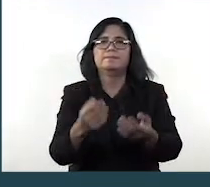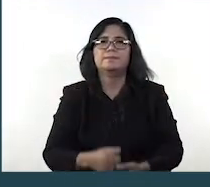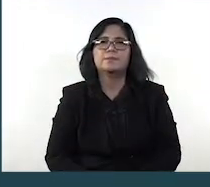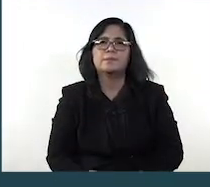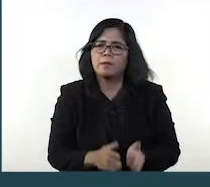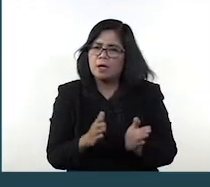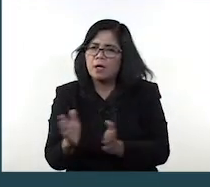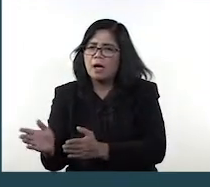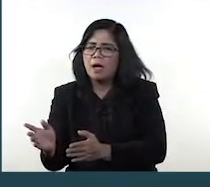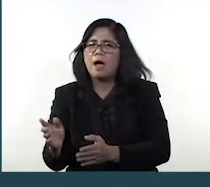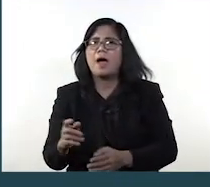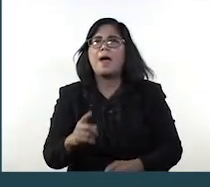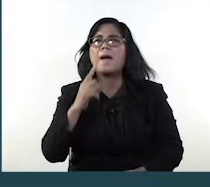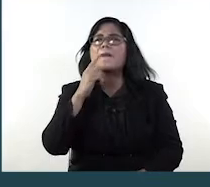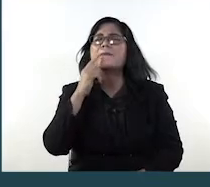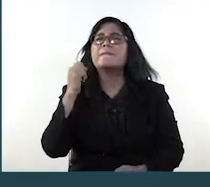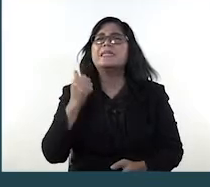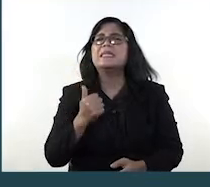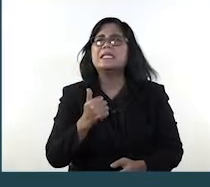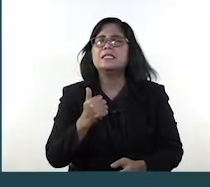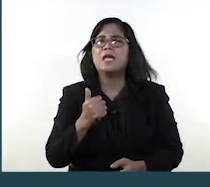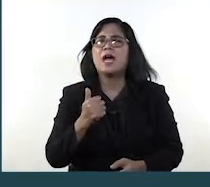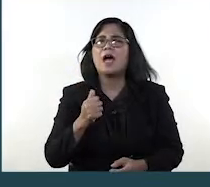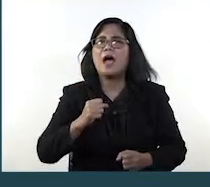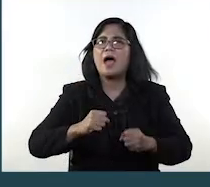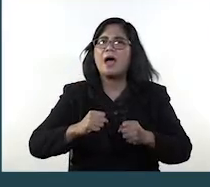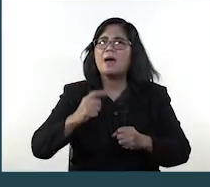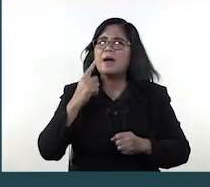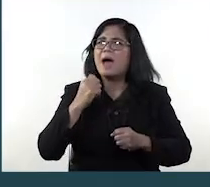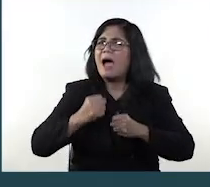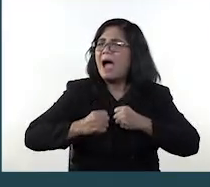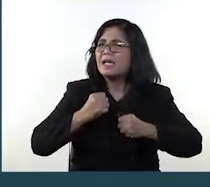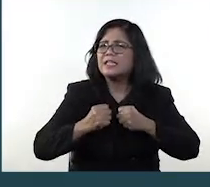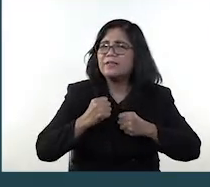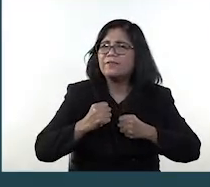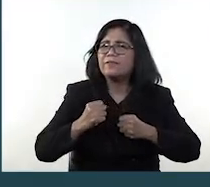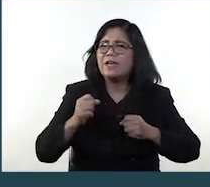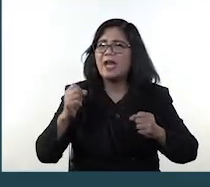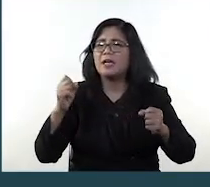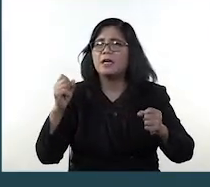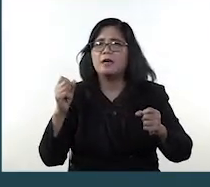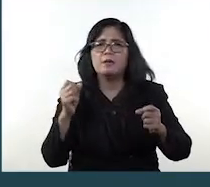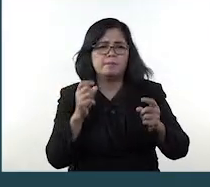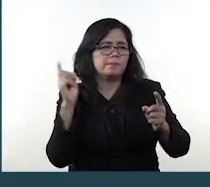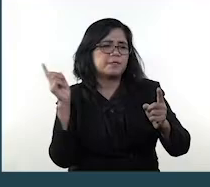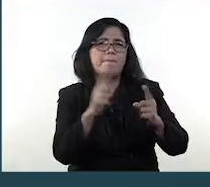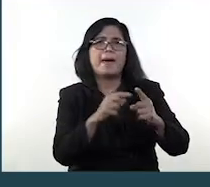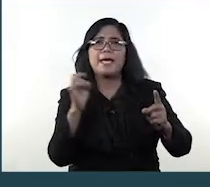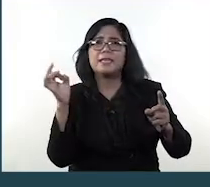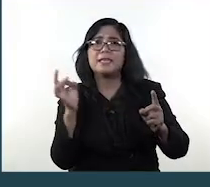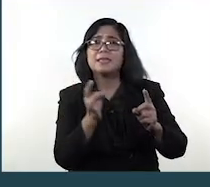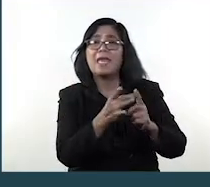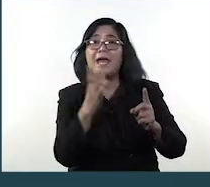Hai Adapun pentingnya untuk aktif dan memiliki target hai kenapa Tuhan mau kita jadi prajurit